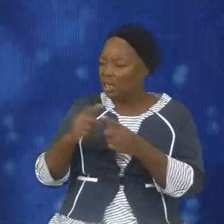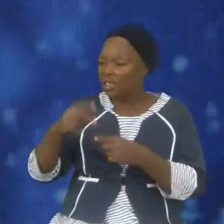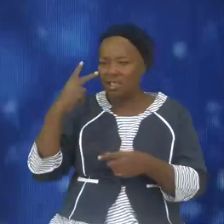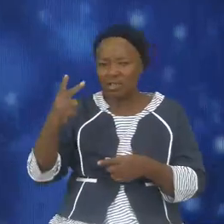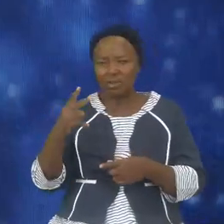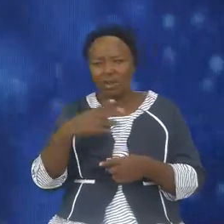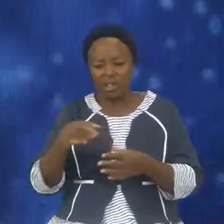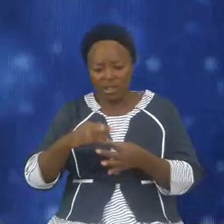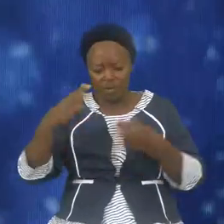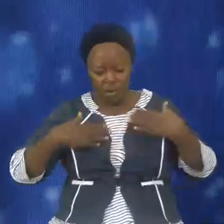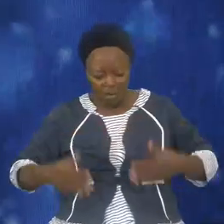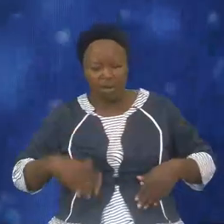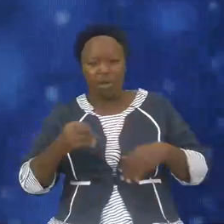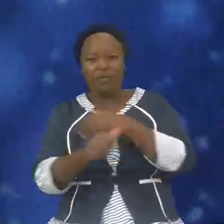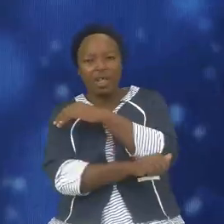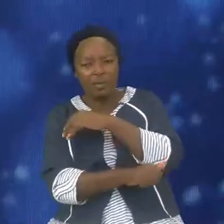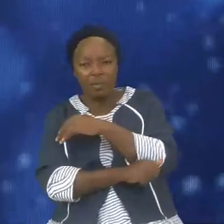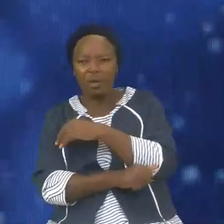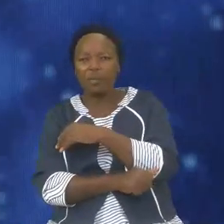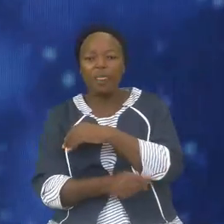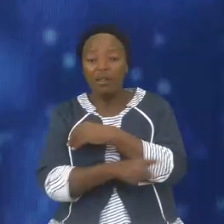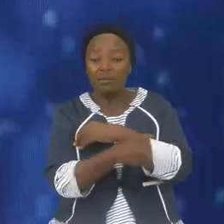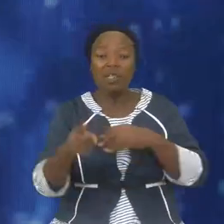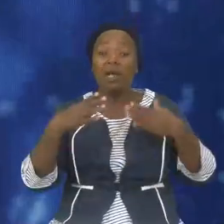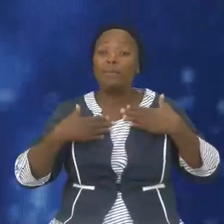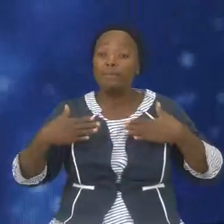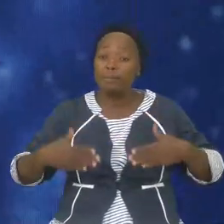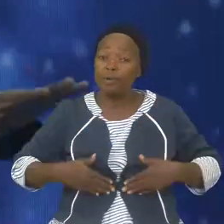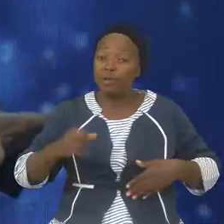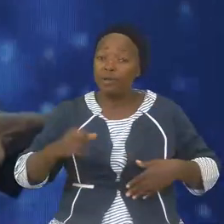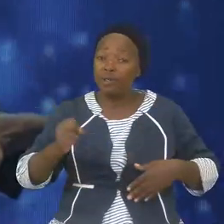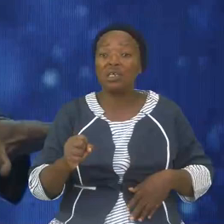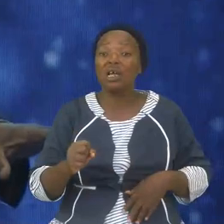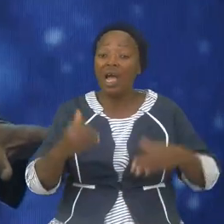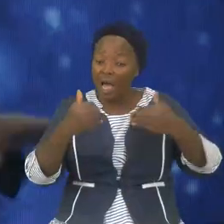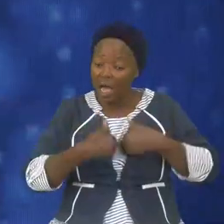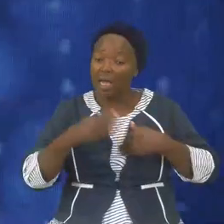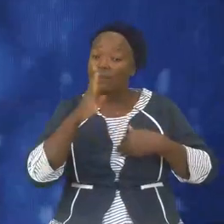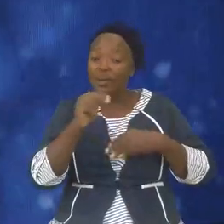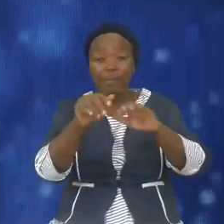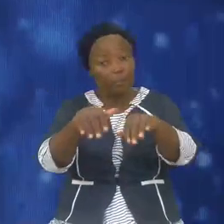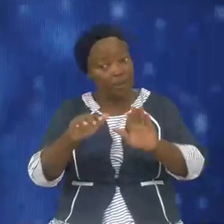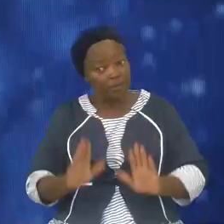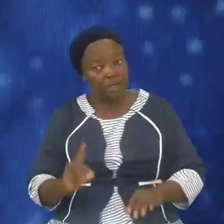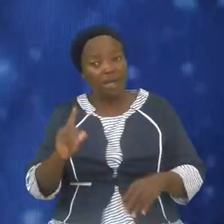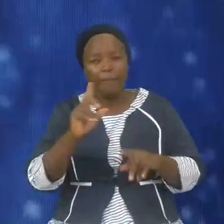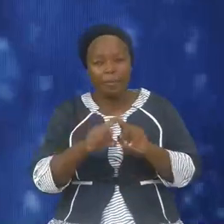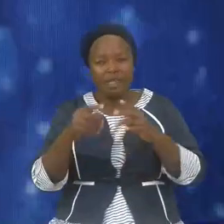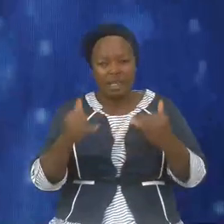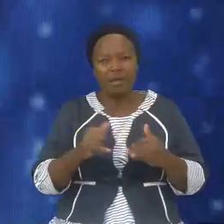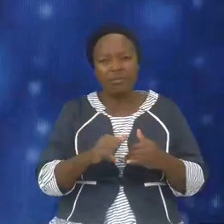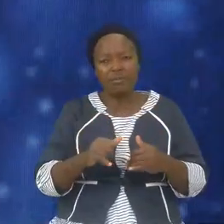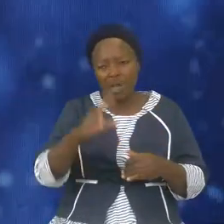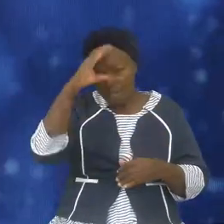Lazare. Il a vu aussi l'esprit, le corps, l'esprit, l'âme d'Adam, d'Abraham. Ils étaient